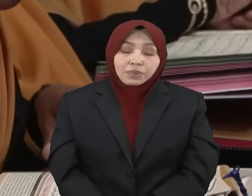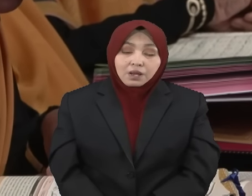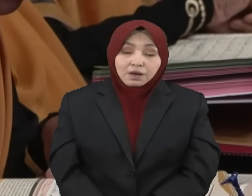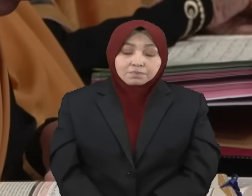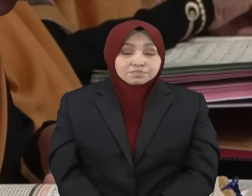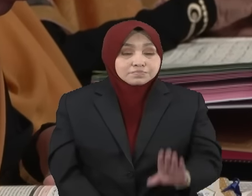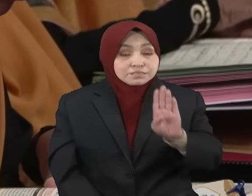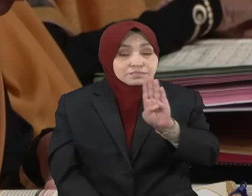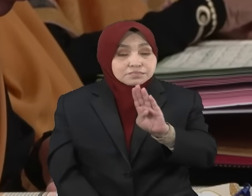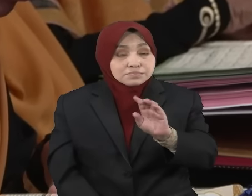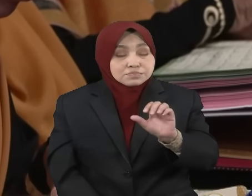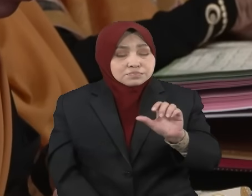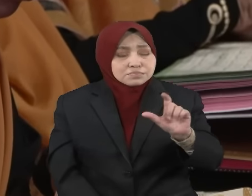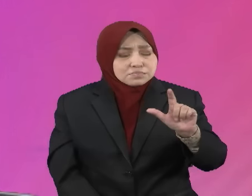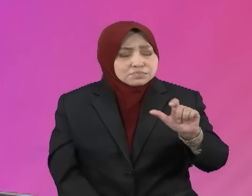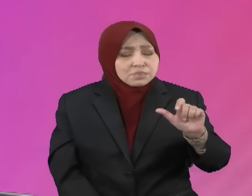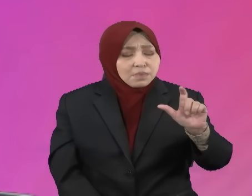فلو شاء